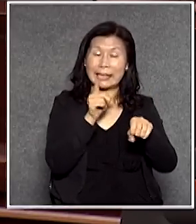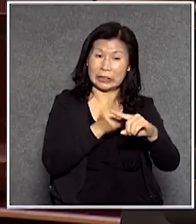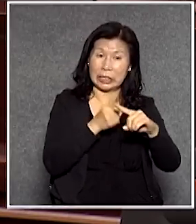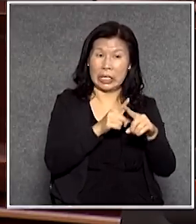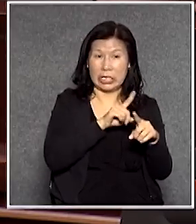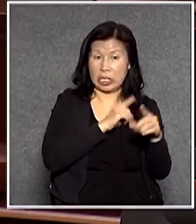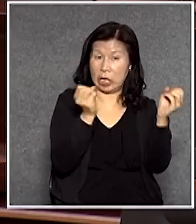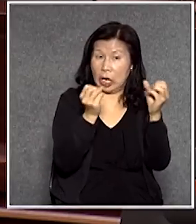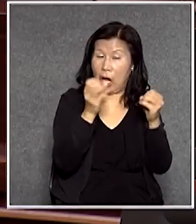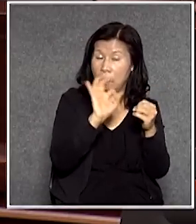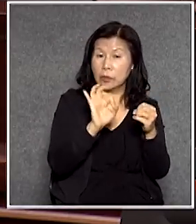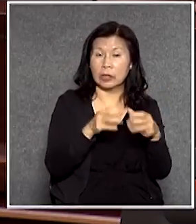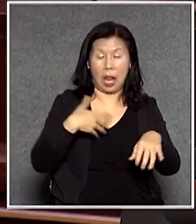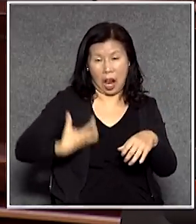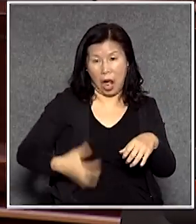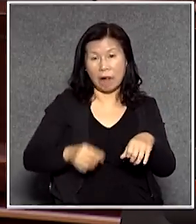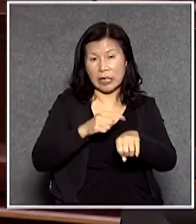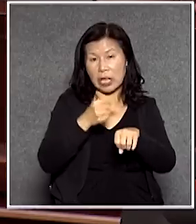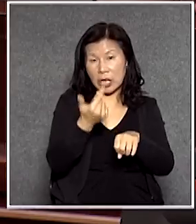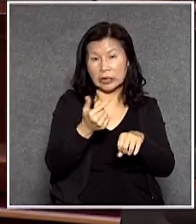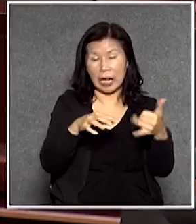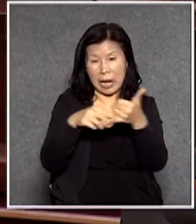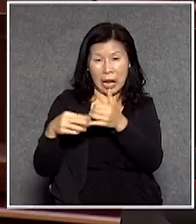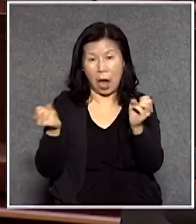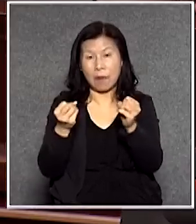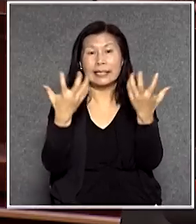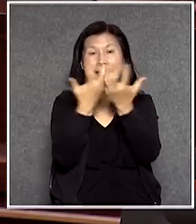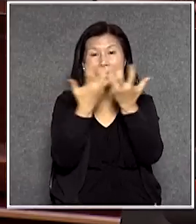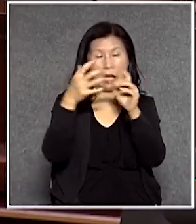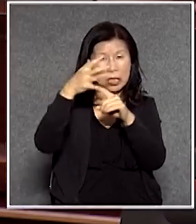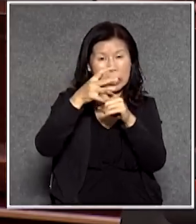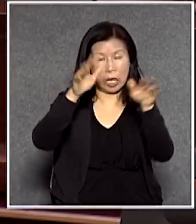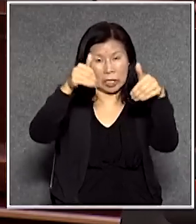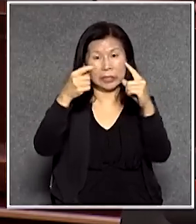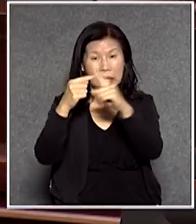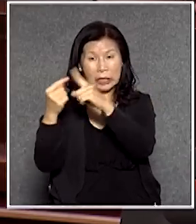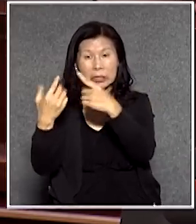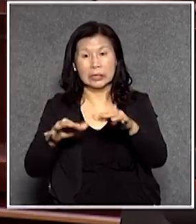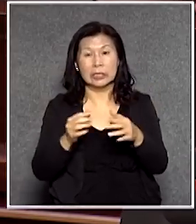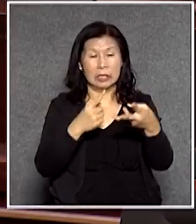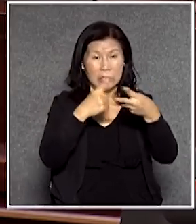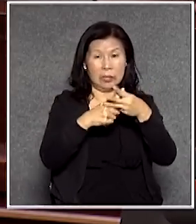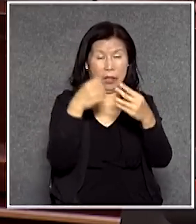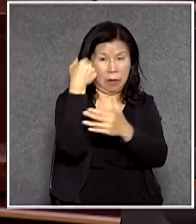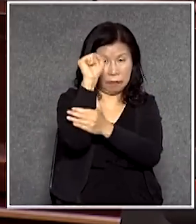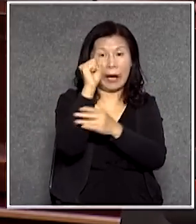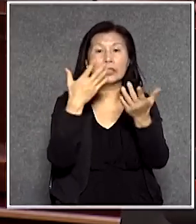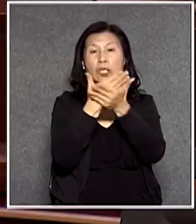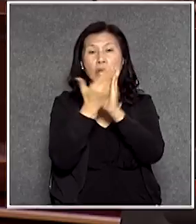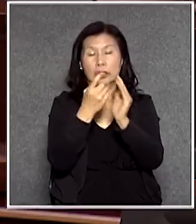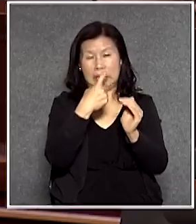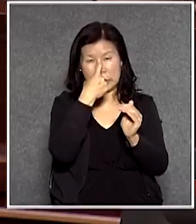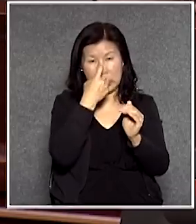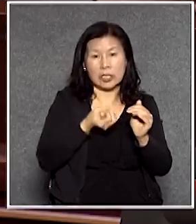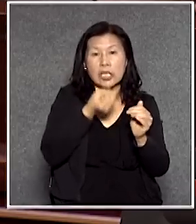政的呢？浪費了多少時間拉布點人數呢？泛民議員現在是反對一切梁振英政府提出的